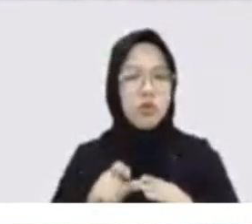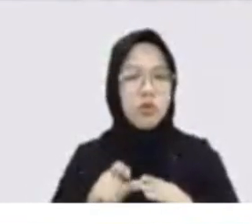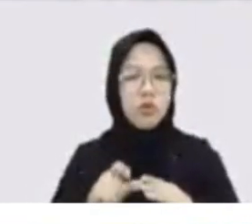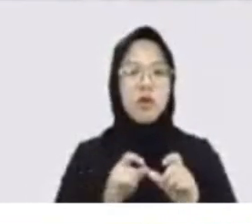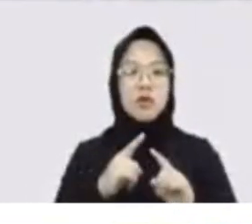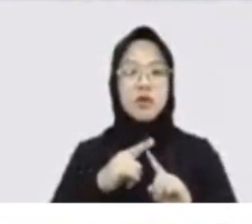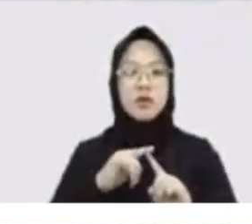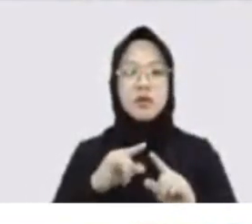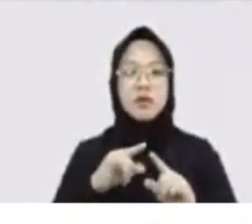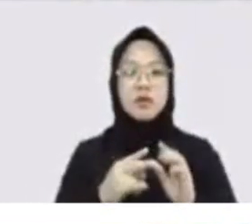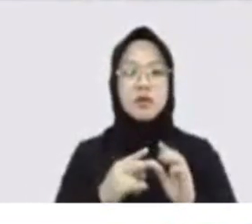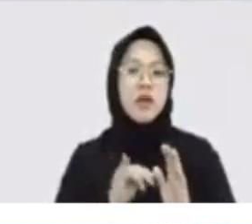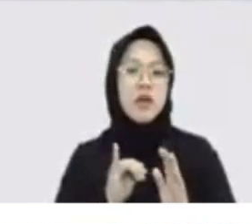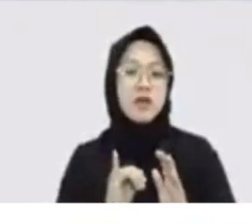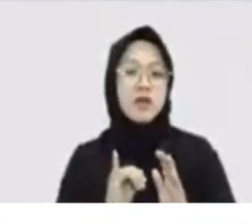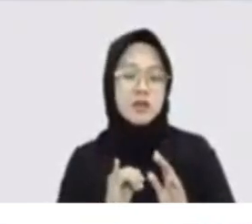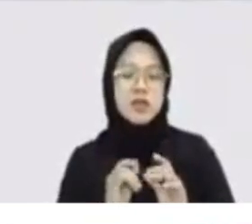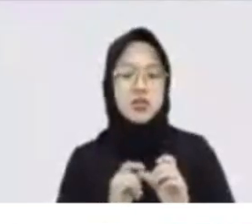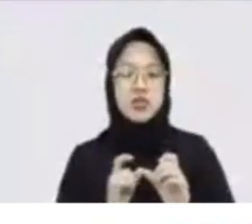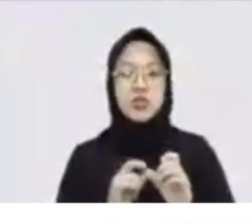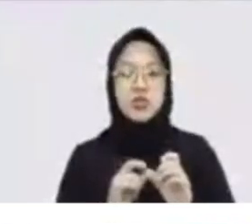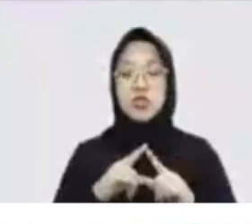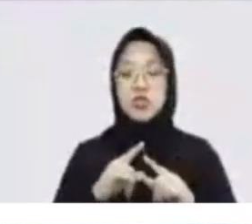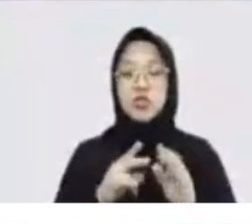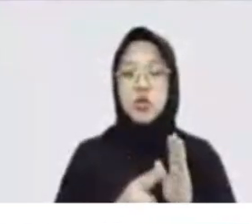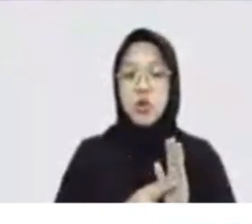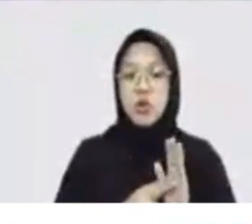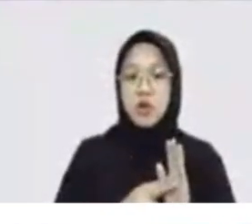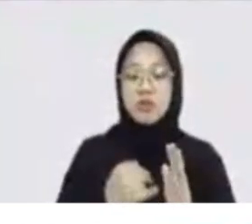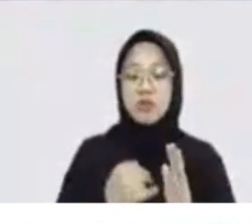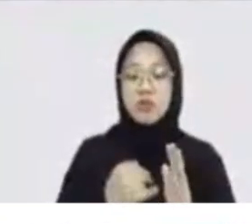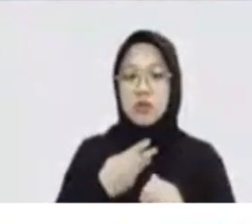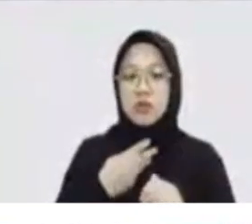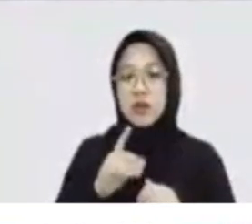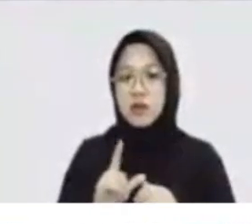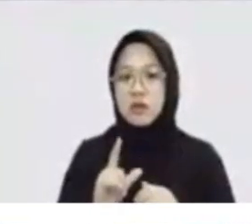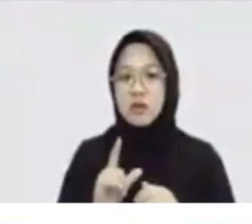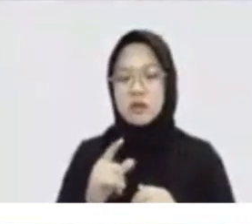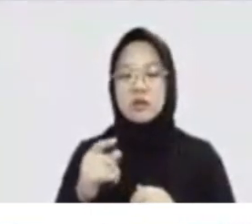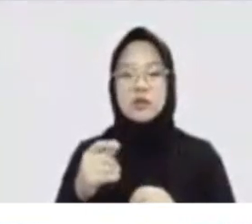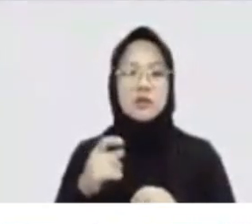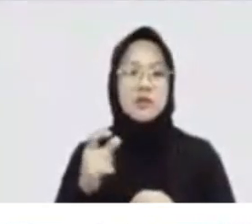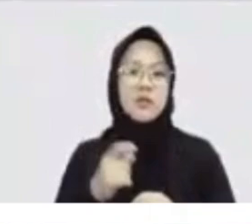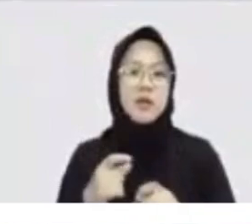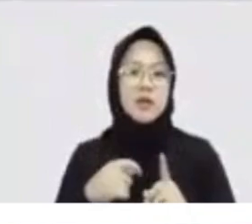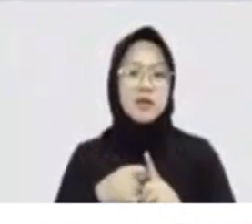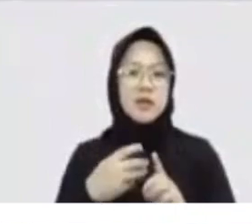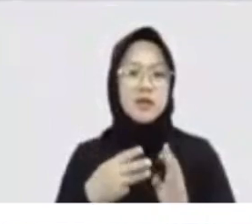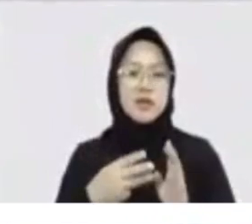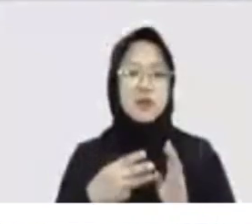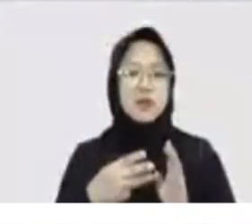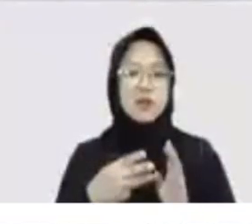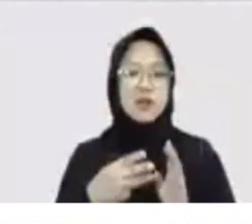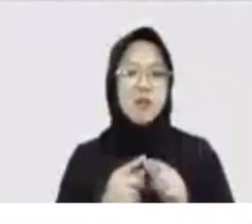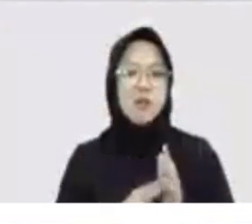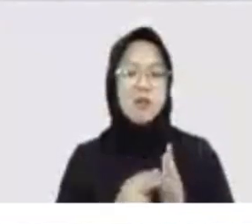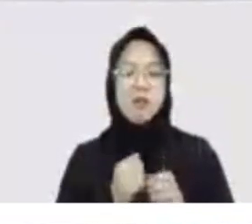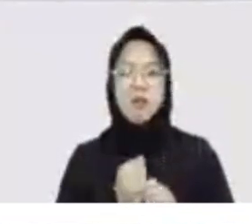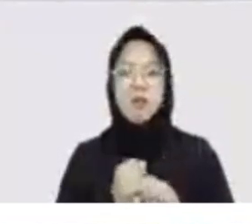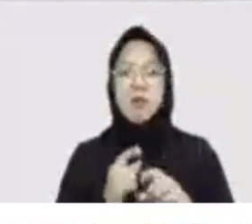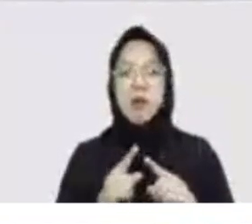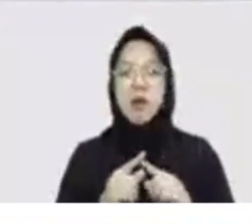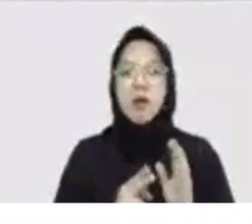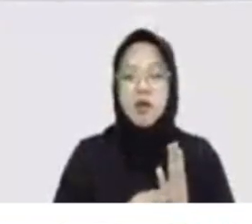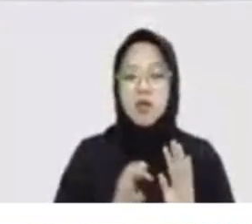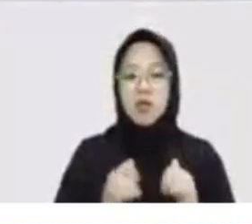002 Desa Susukan Kecamatan coman adalah pemilih dengan ktpl berlamat di Kecamatan Kembangan Jakarta Barat dan telah melampirkan formulir model a surat